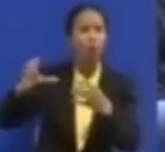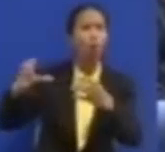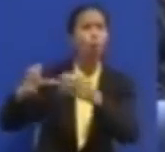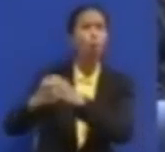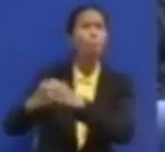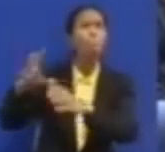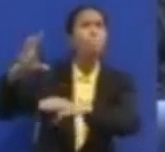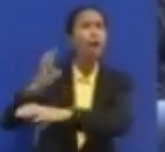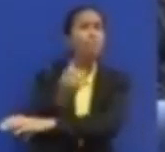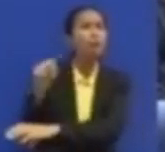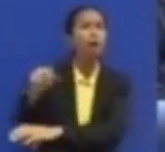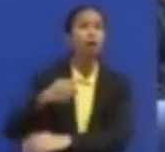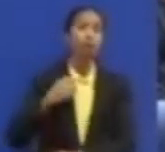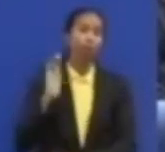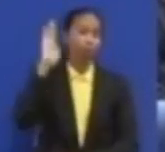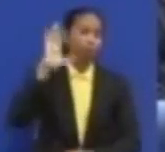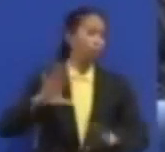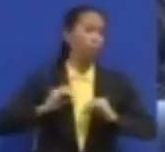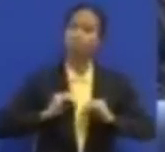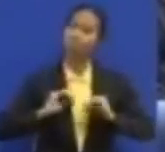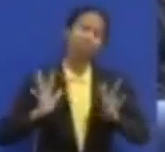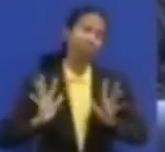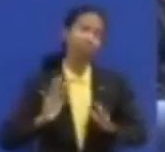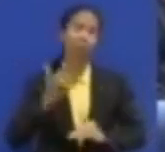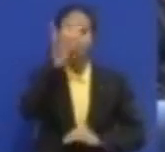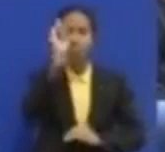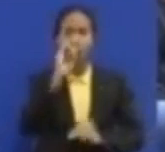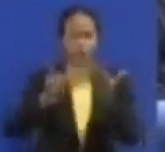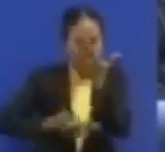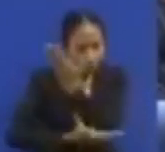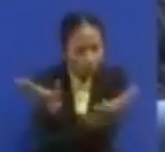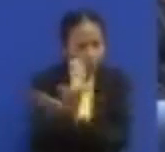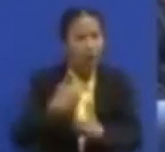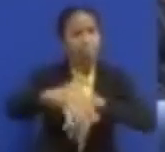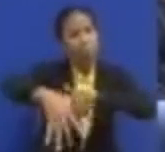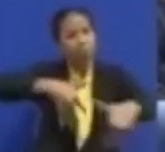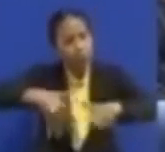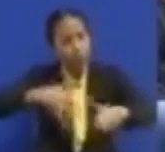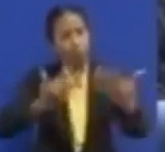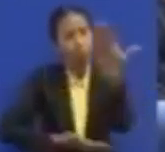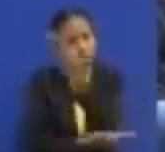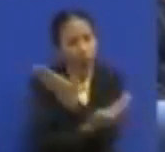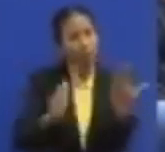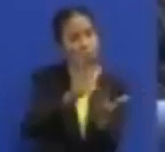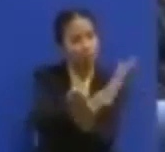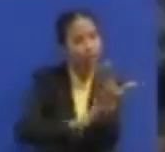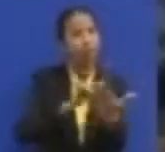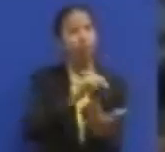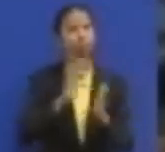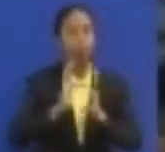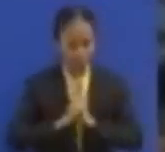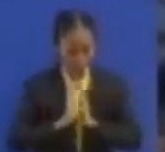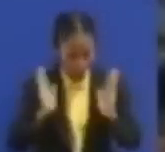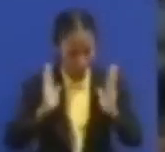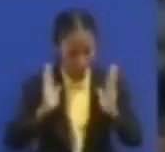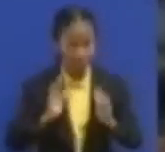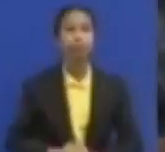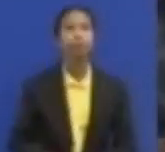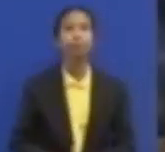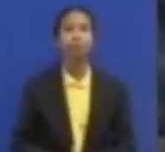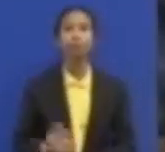กมือให้เลื่อนไม่ได้เพราะเป็นโอกาสของประชาชนเป็นโอกาสของประเทศครับขอบคุณครับ ครับขอบคุณครับเชิญ